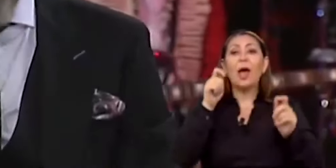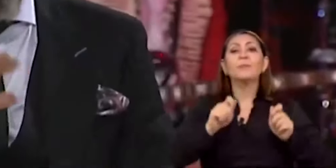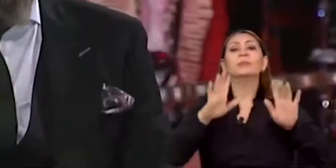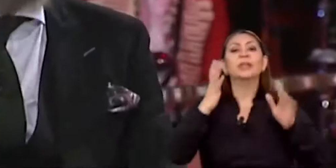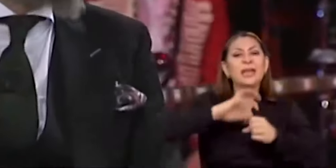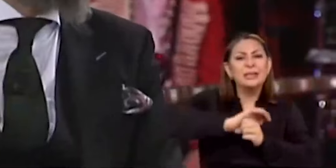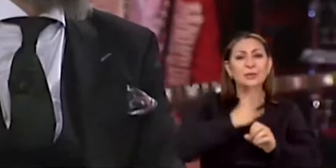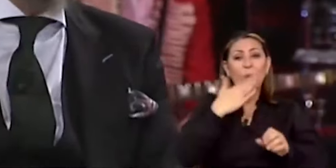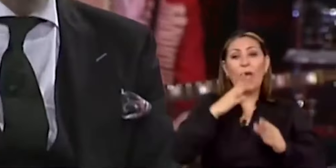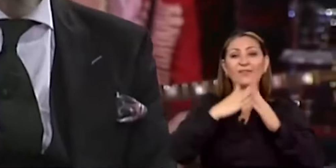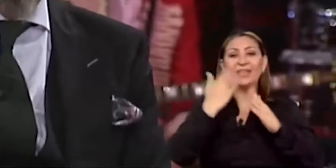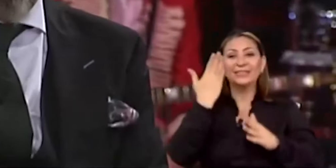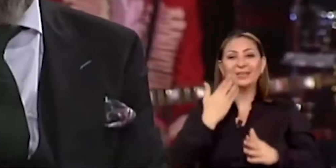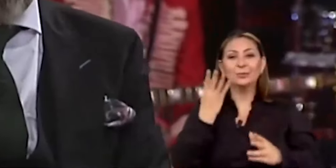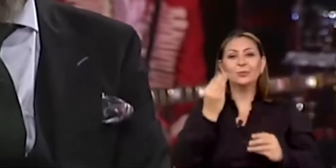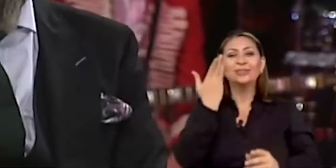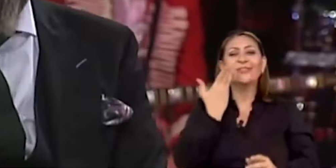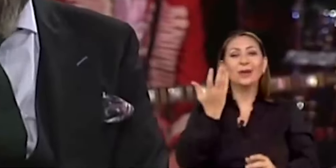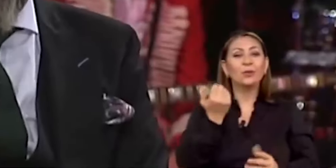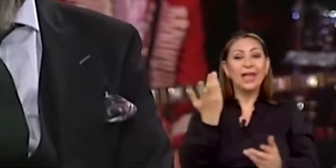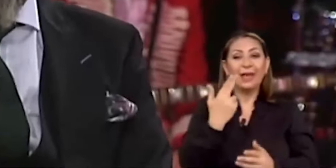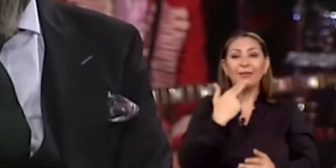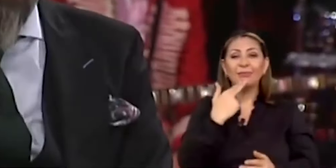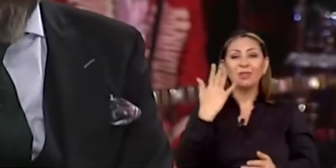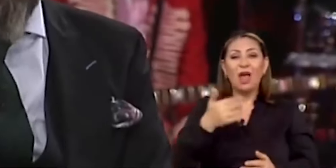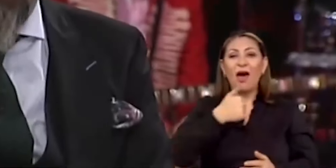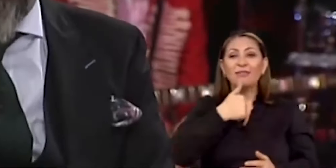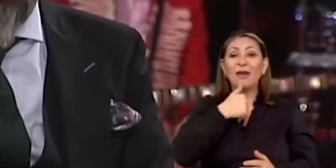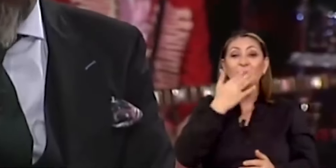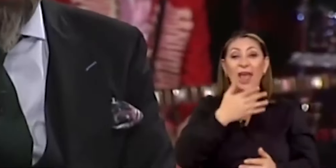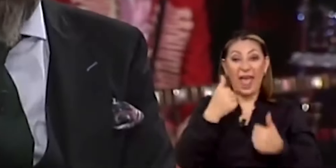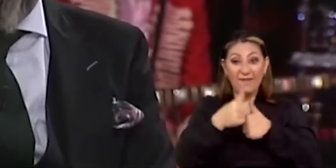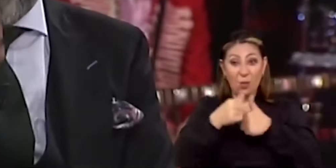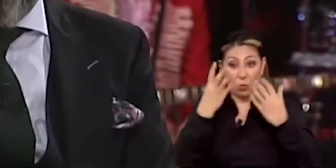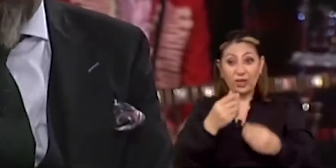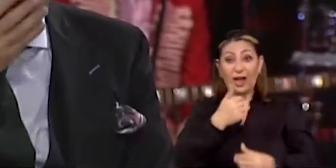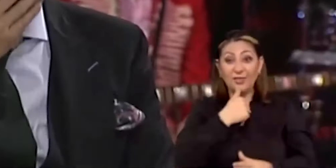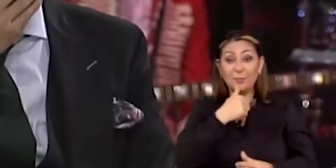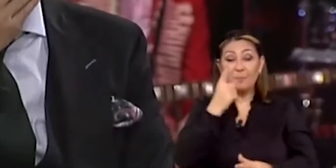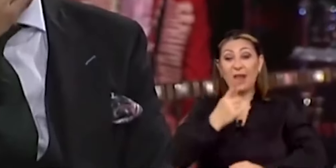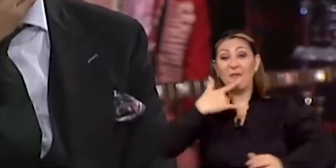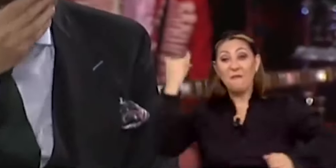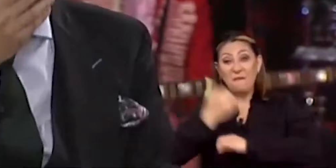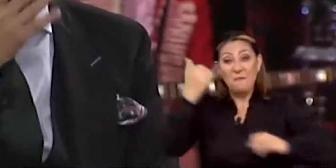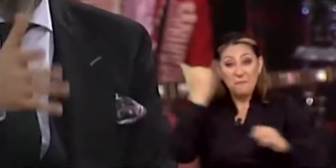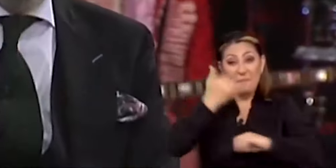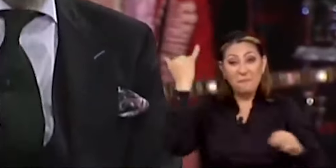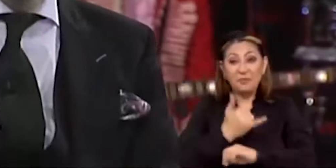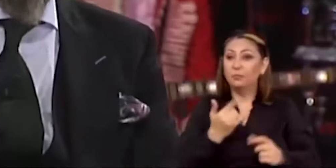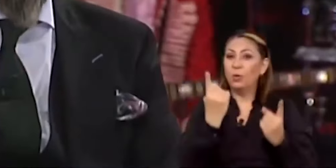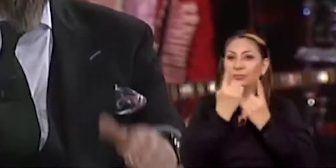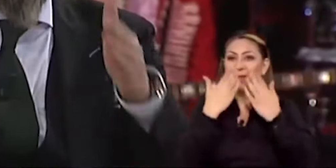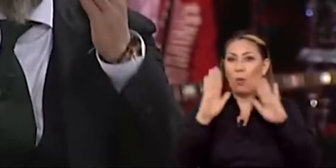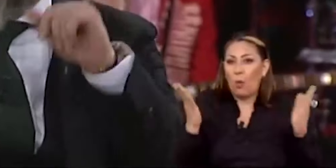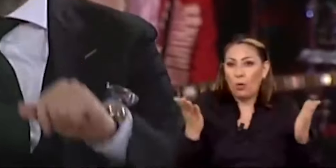şey yok. Ve bununla evde seyrederken herkes çok zevk alıyor. Çünkü kadınlar adamları, evli oldukları adamları bir tepeliyorlar, bir tepeliyorlar. Böyle